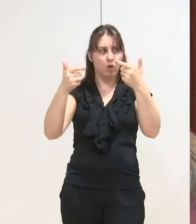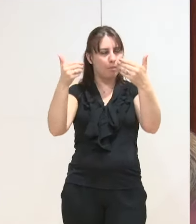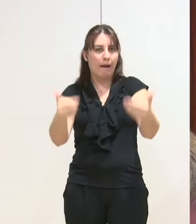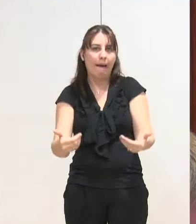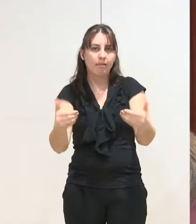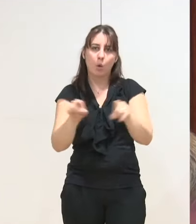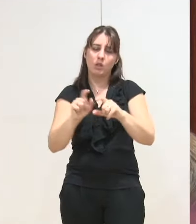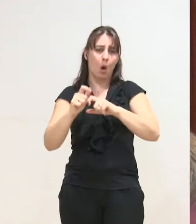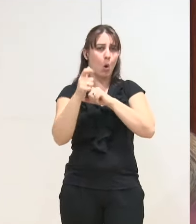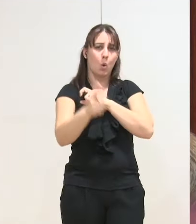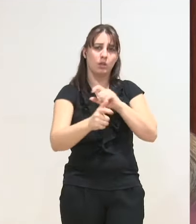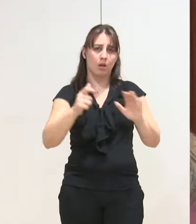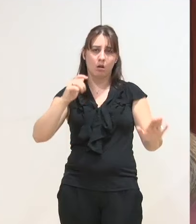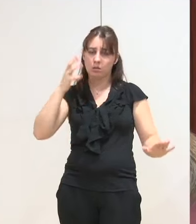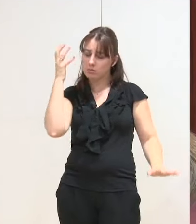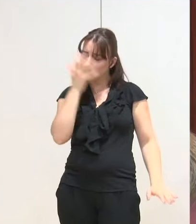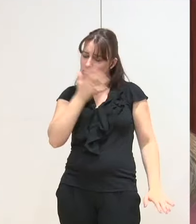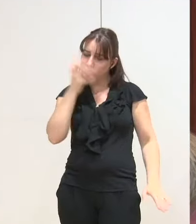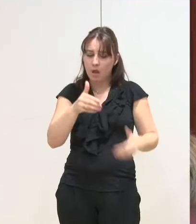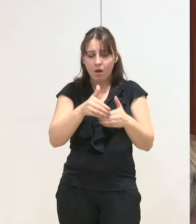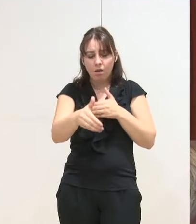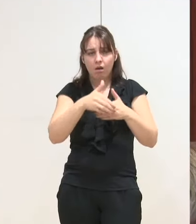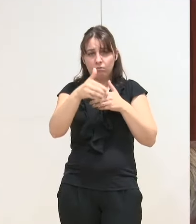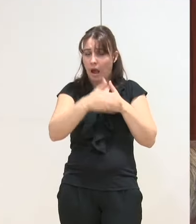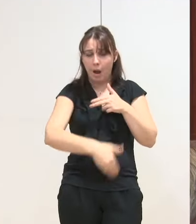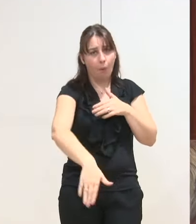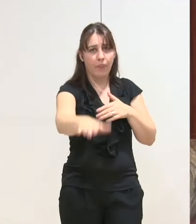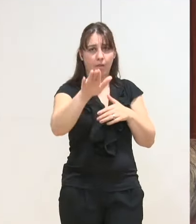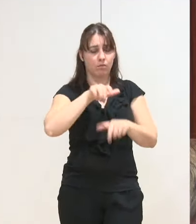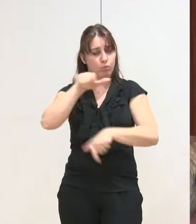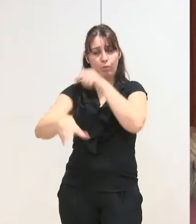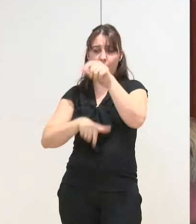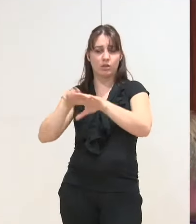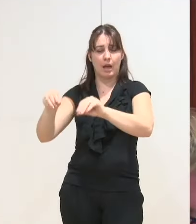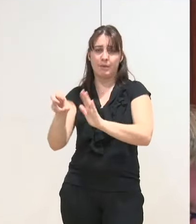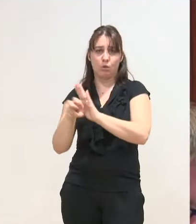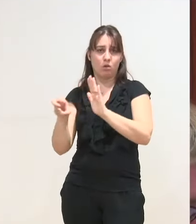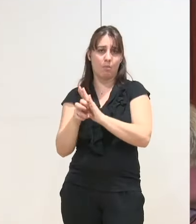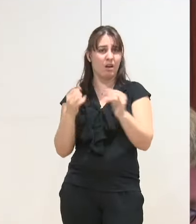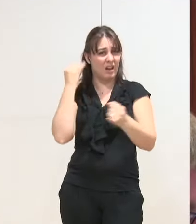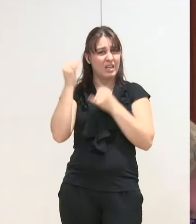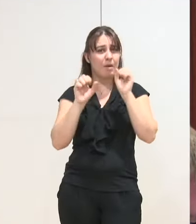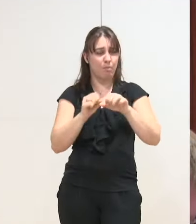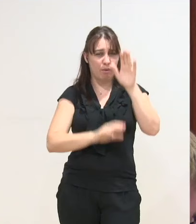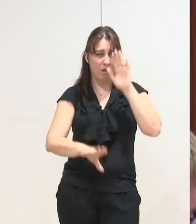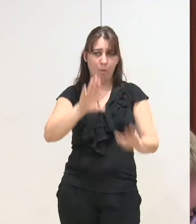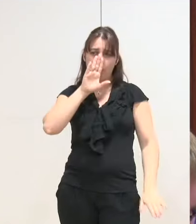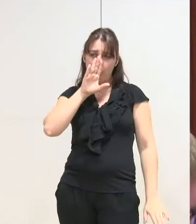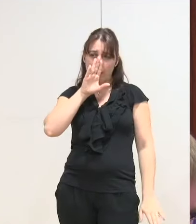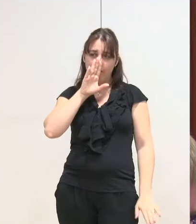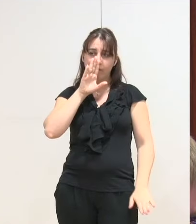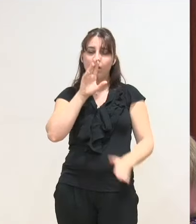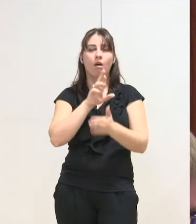d'être redoutable à long terme et à moyen terme pour les Grenoblois à rebour même parfois du discours